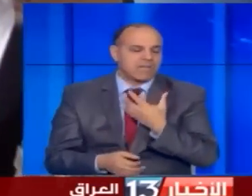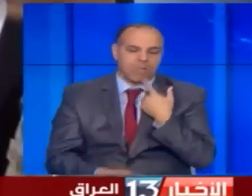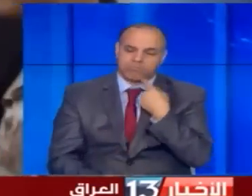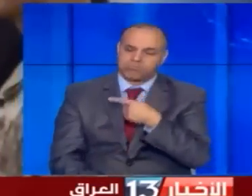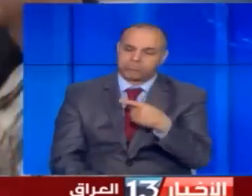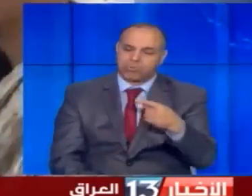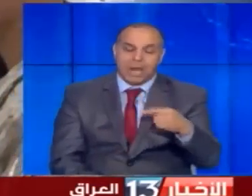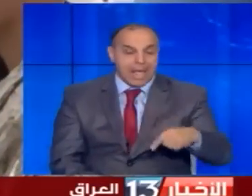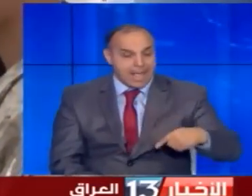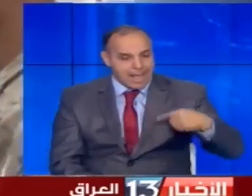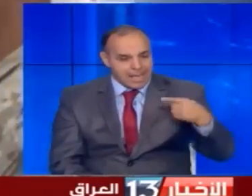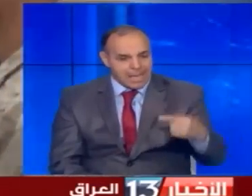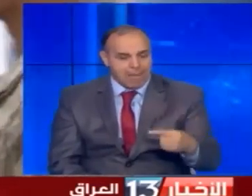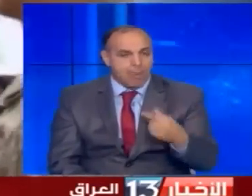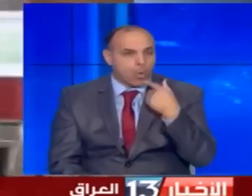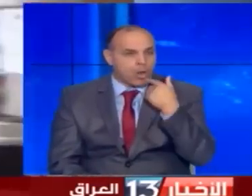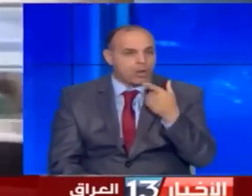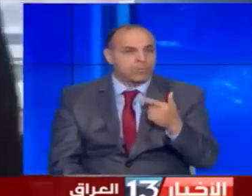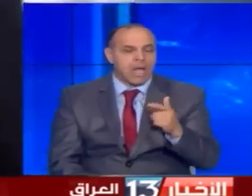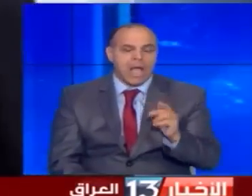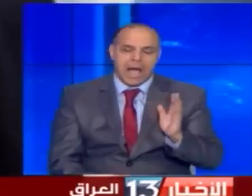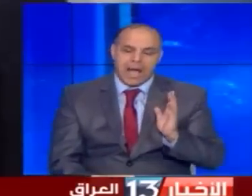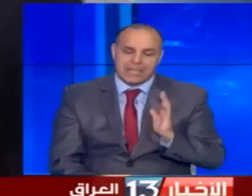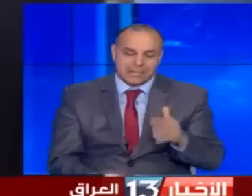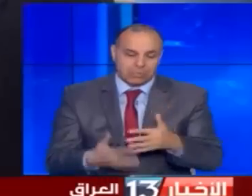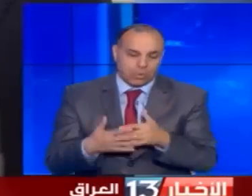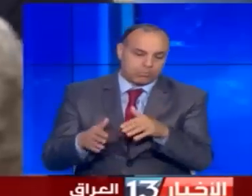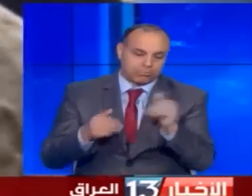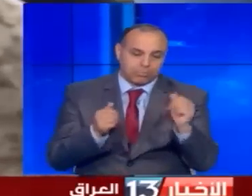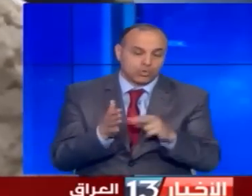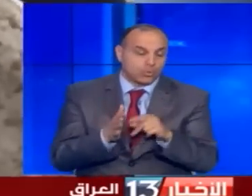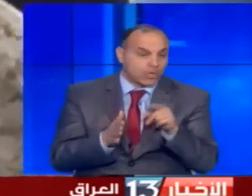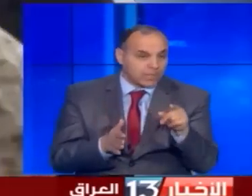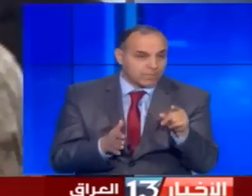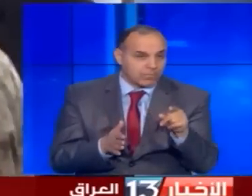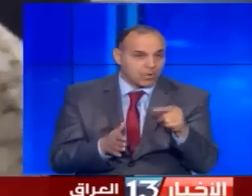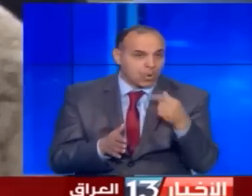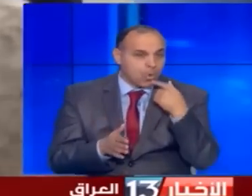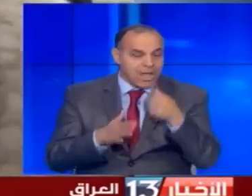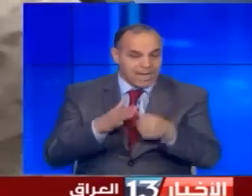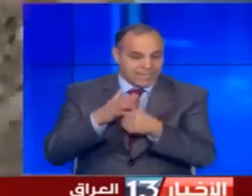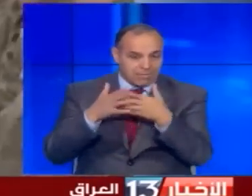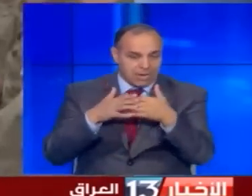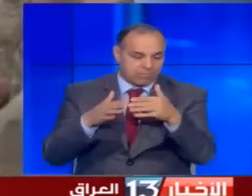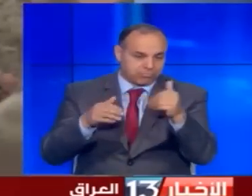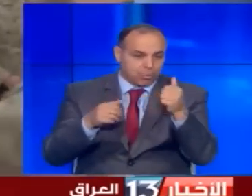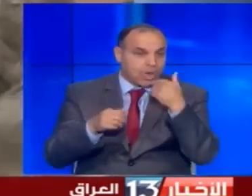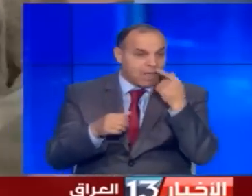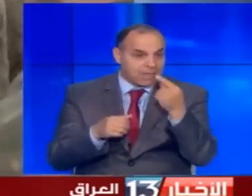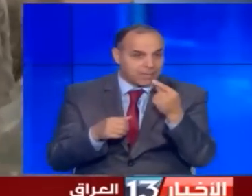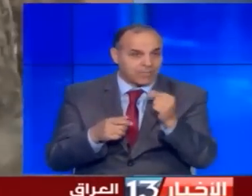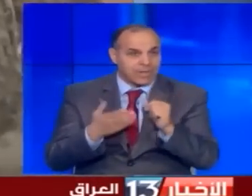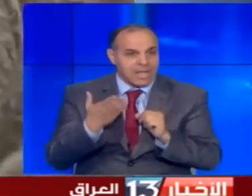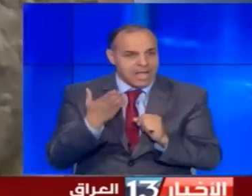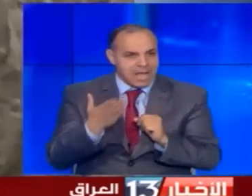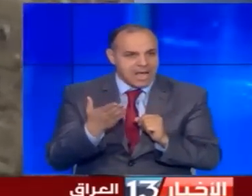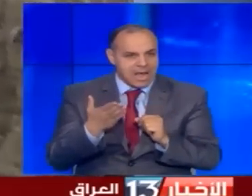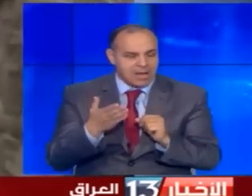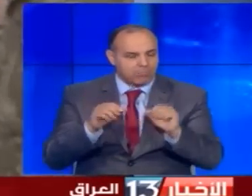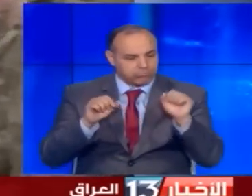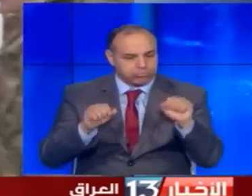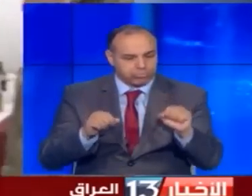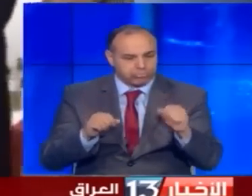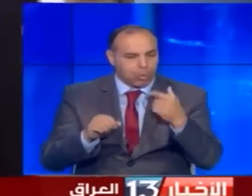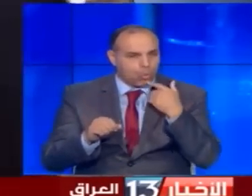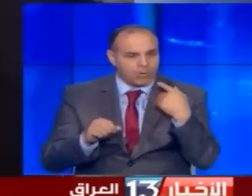وبعد أيام من الإعلان عن سحب القوات الأمريكية من سوريا، دفع ترامب عن قراره بقوله إنه بات ممكنا